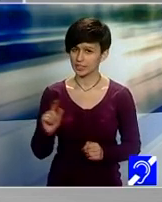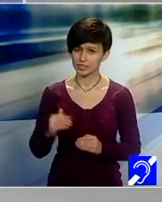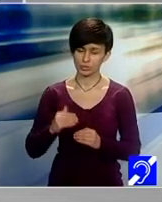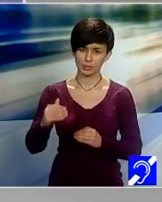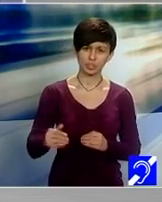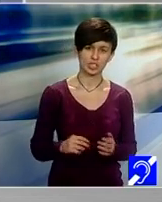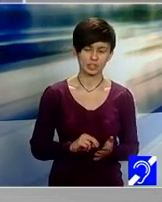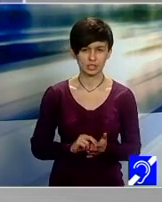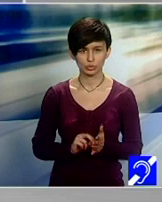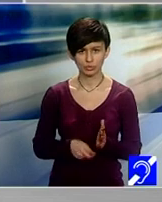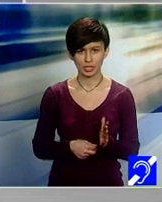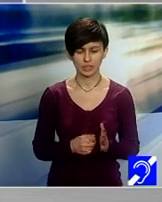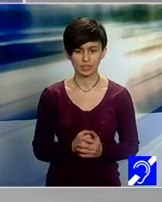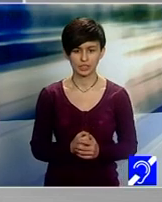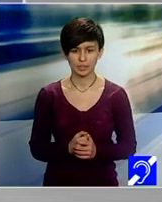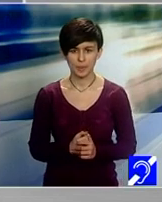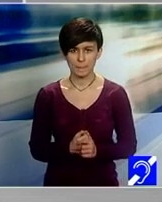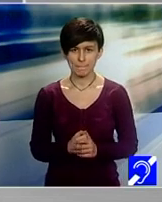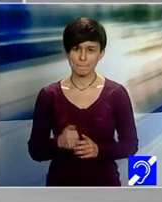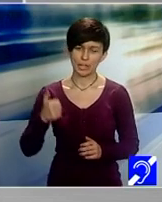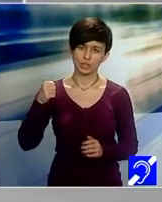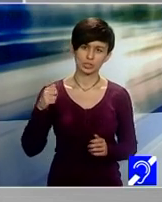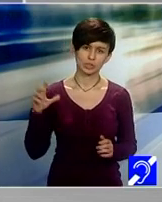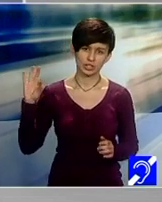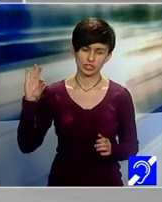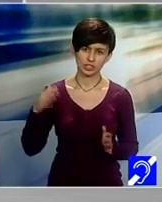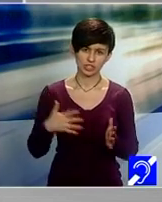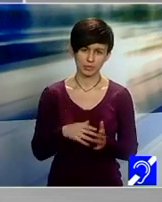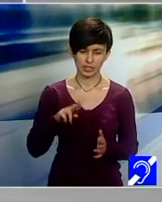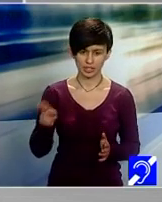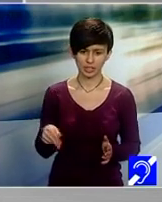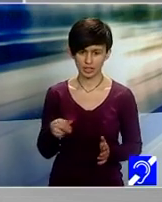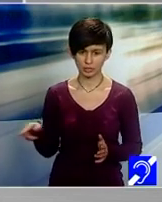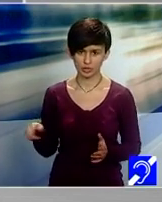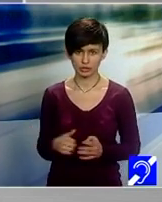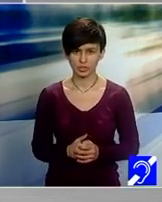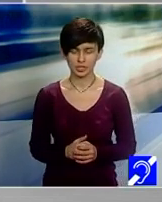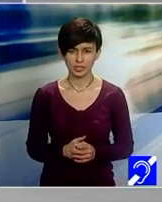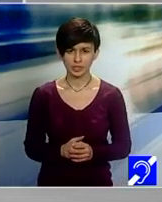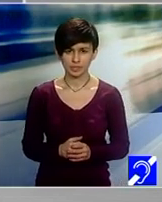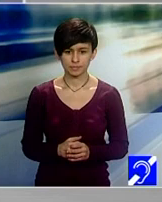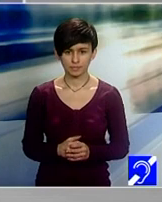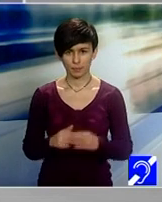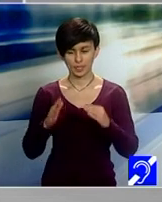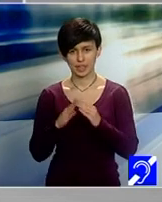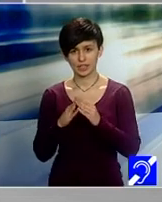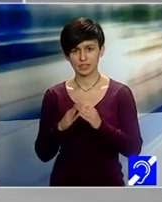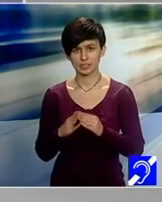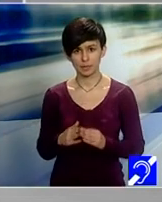de euro, iar bunul oferit în plată să fie un imobil ipotecat în favoarea